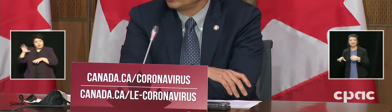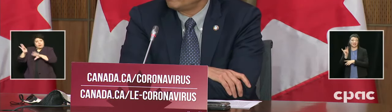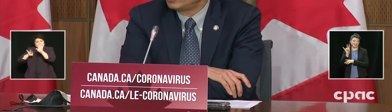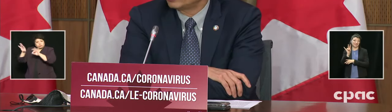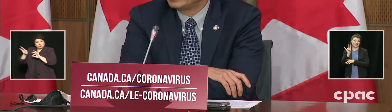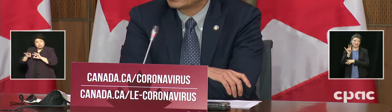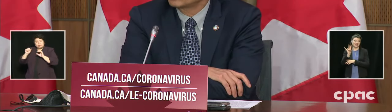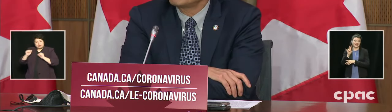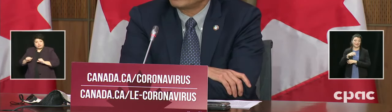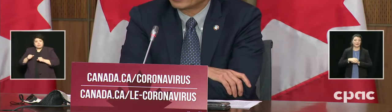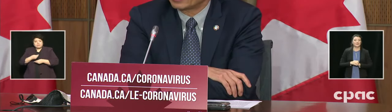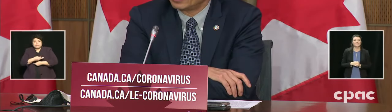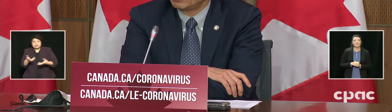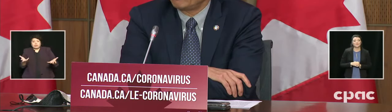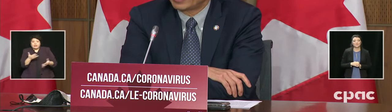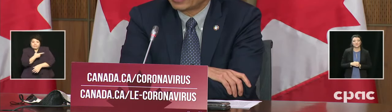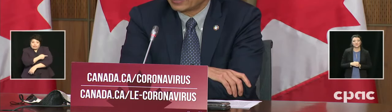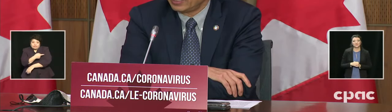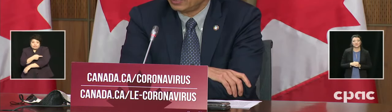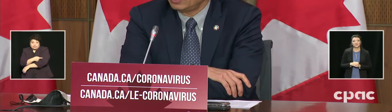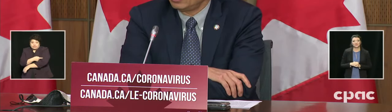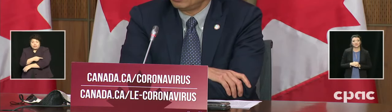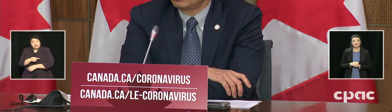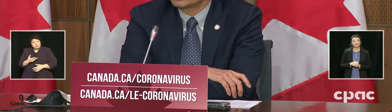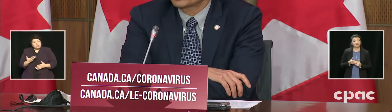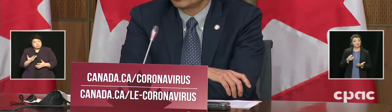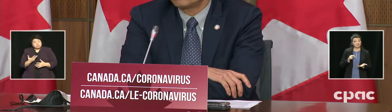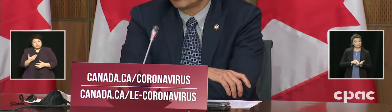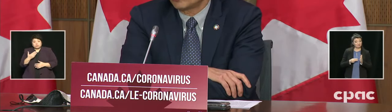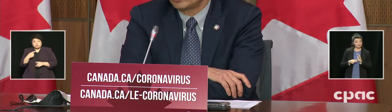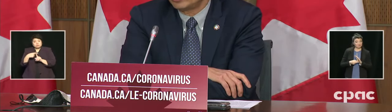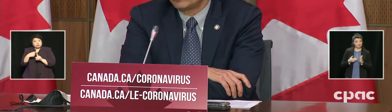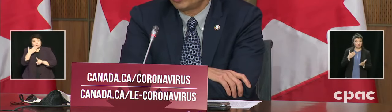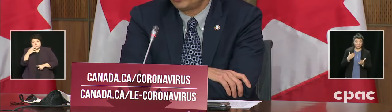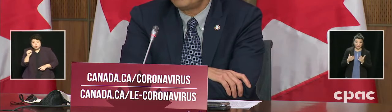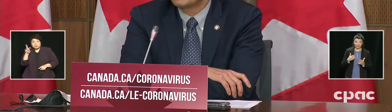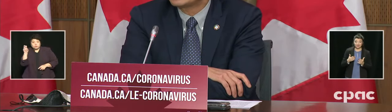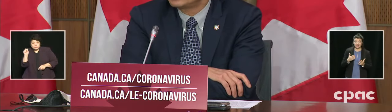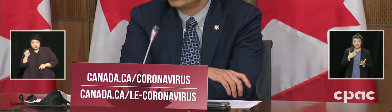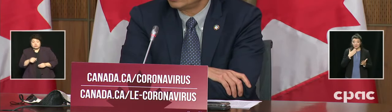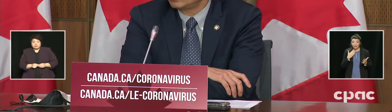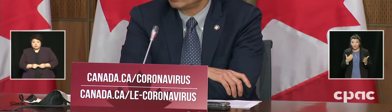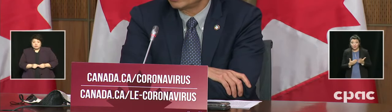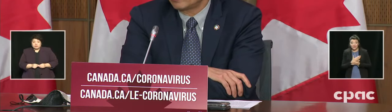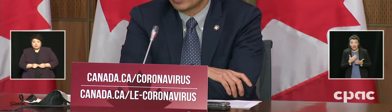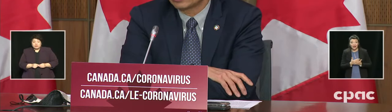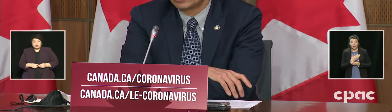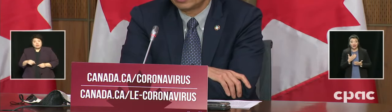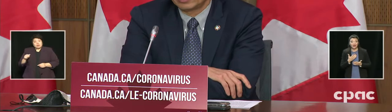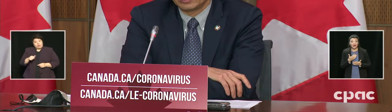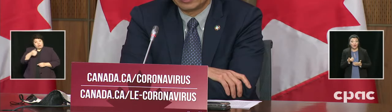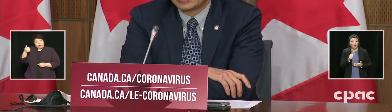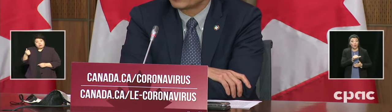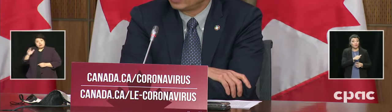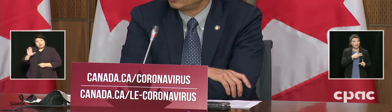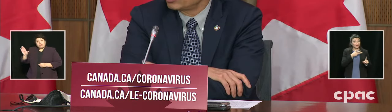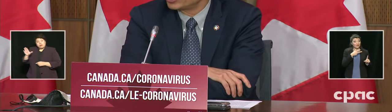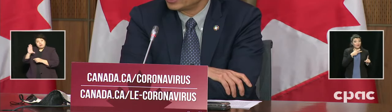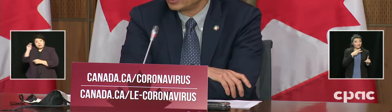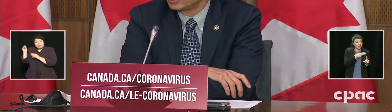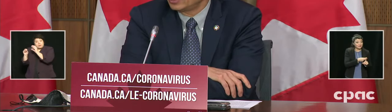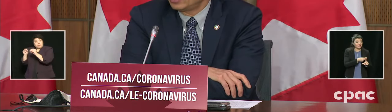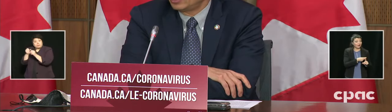peut-être une bonne nouvelle que les autres vaccins seront, comment dire, plus faciles, si on parle de l'aspect